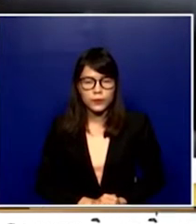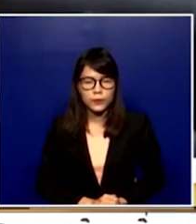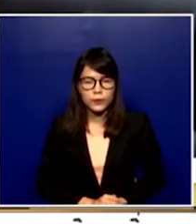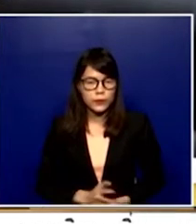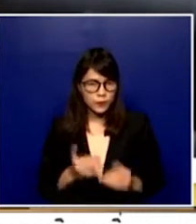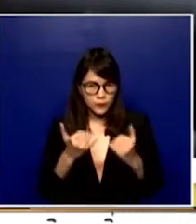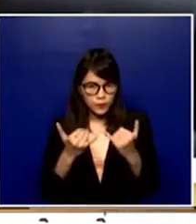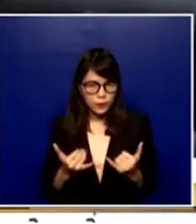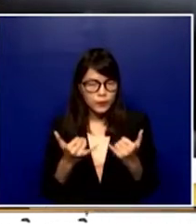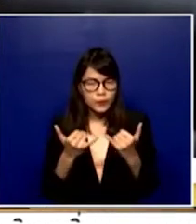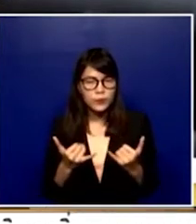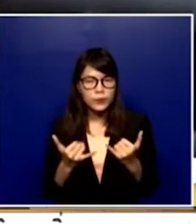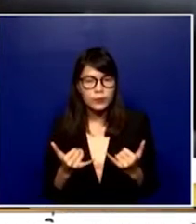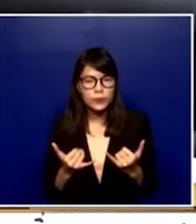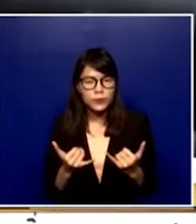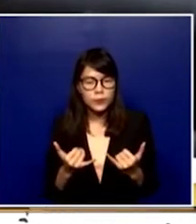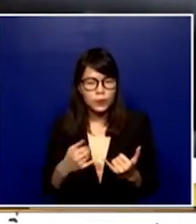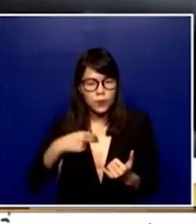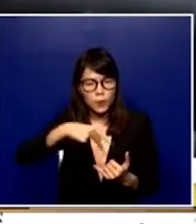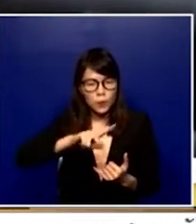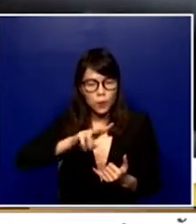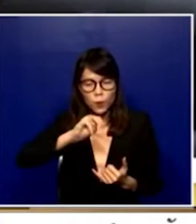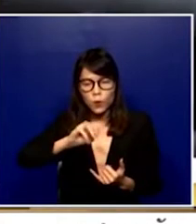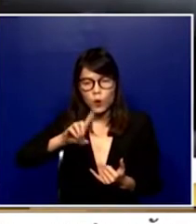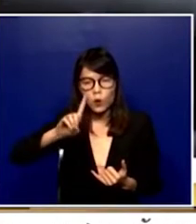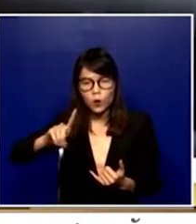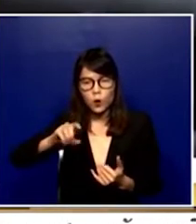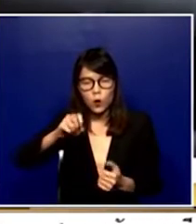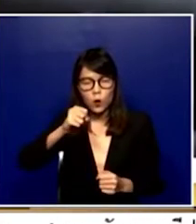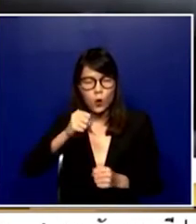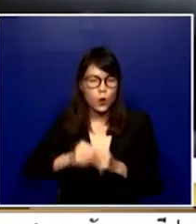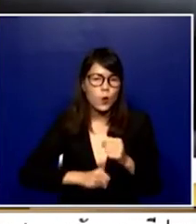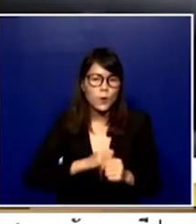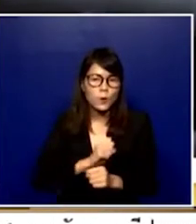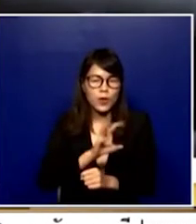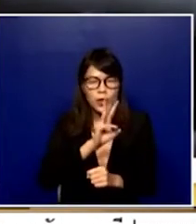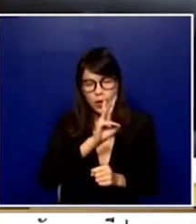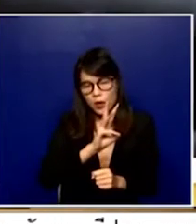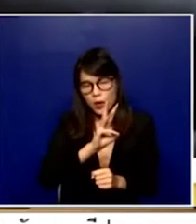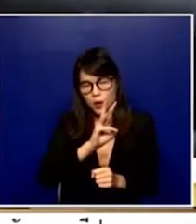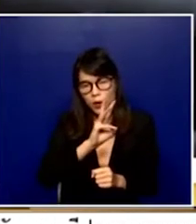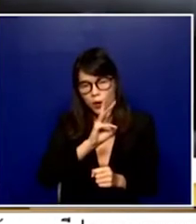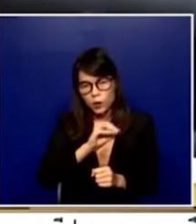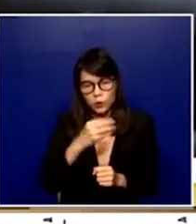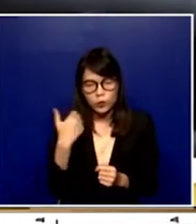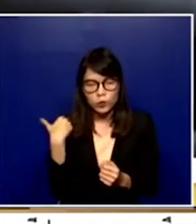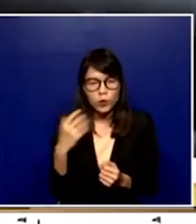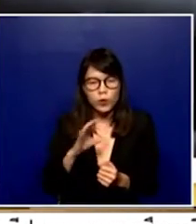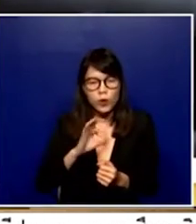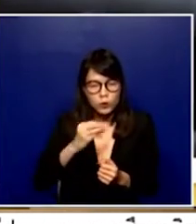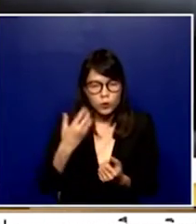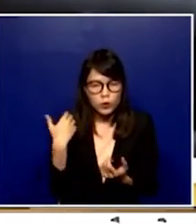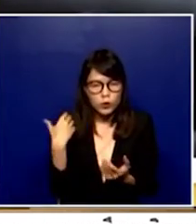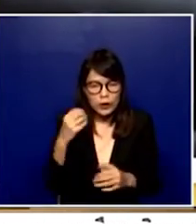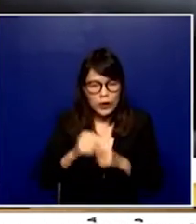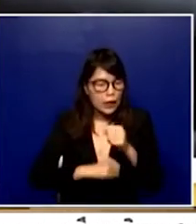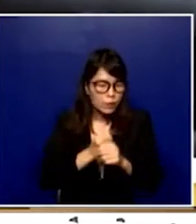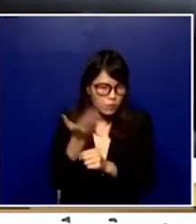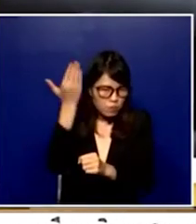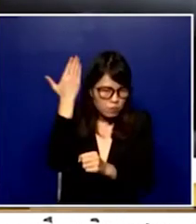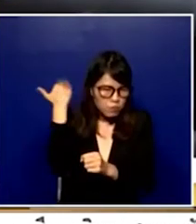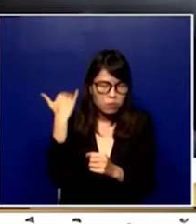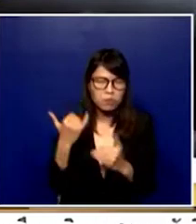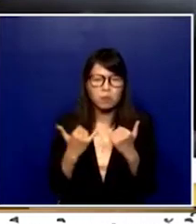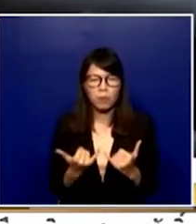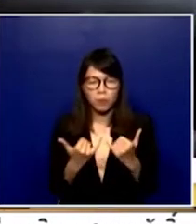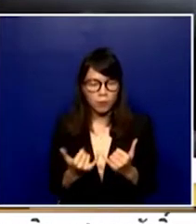ยัไม่มใครเคยเห็นพองวะรอ 90 ตงแต่ปี 57 จถงปี 63 ของพนเอกประยุตจัโอชาเลยทฉันขอท้